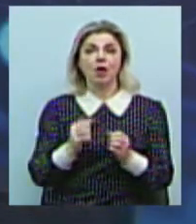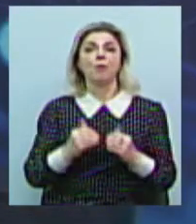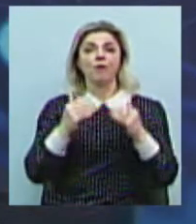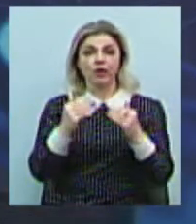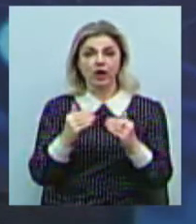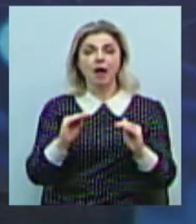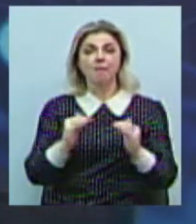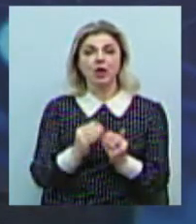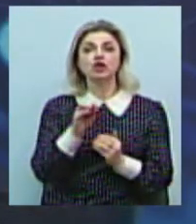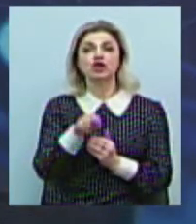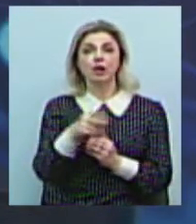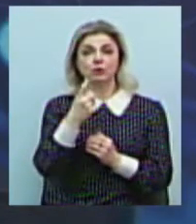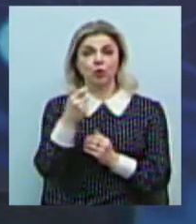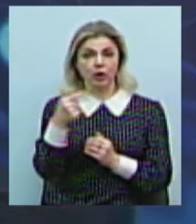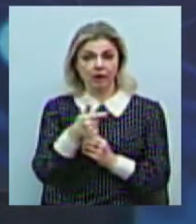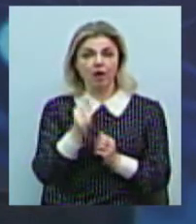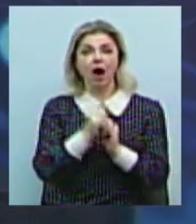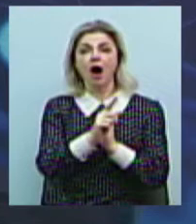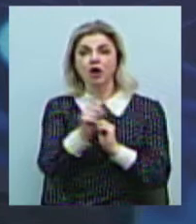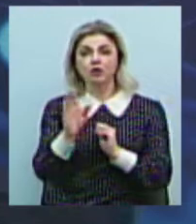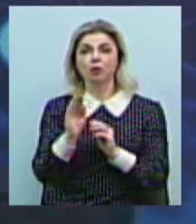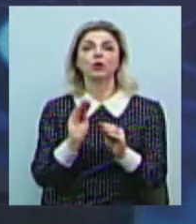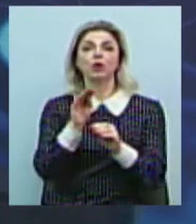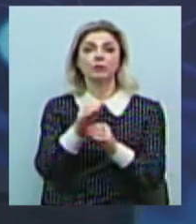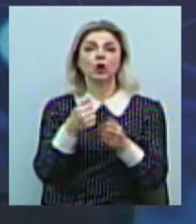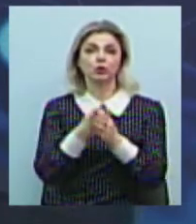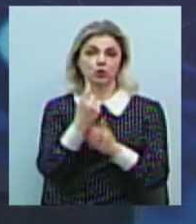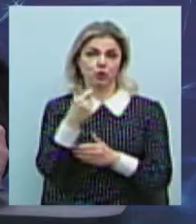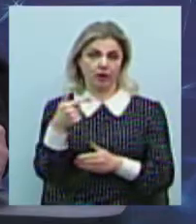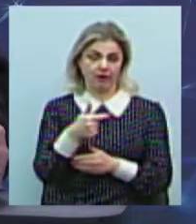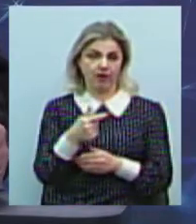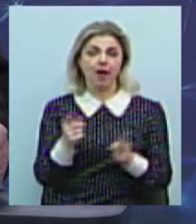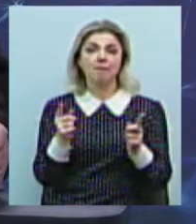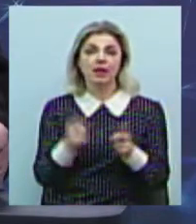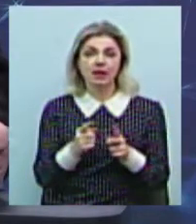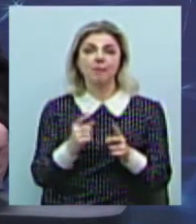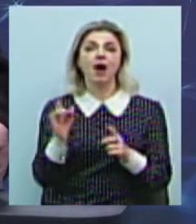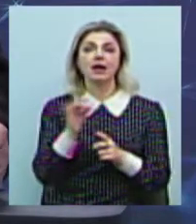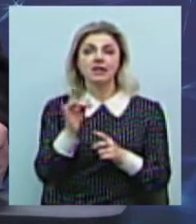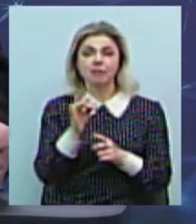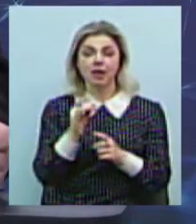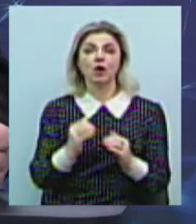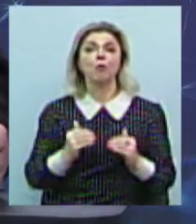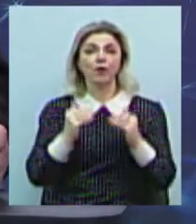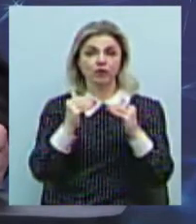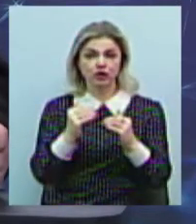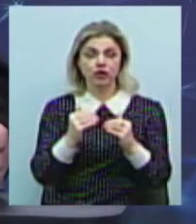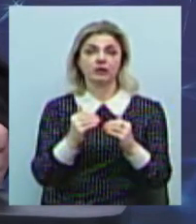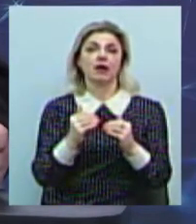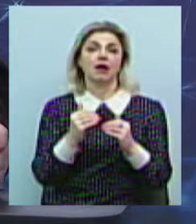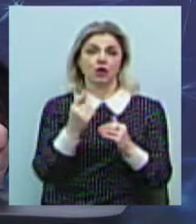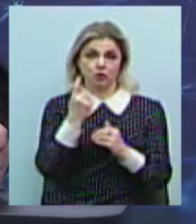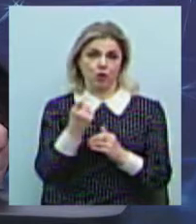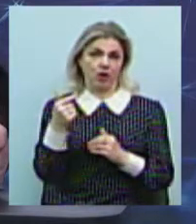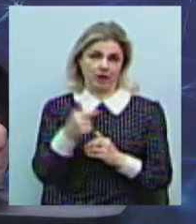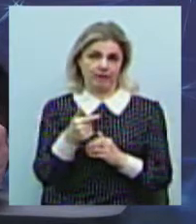ніж 100 гривень, кожному буде доплата до 100 гривень. Тобто мінімальний розмір цього підвищення, він дорівнює